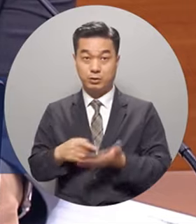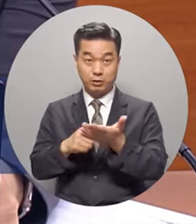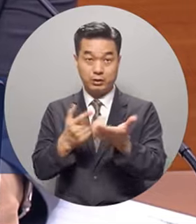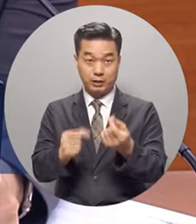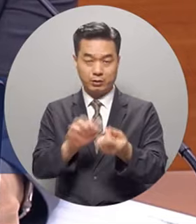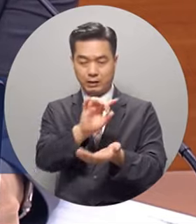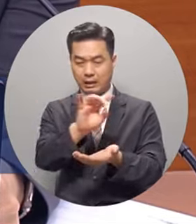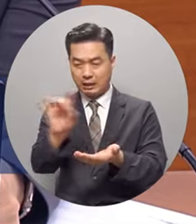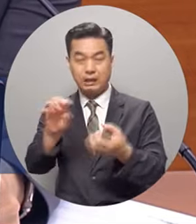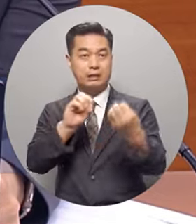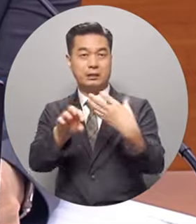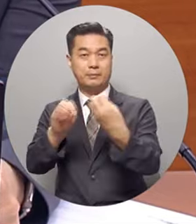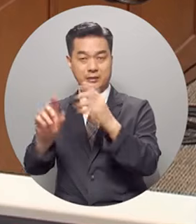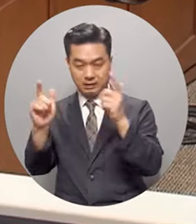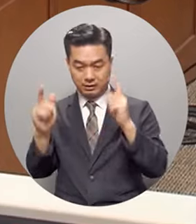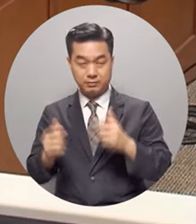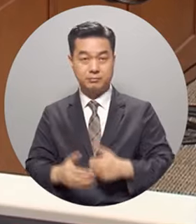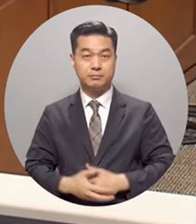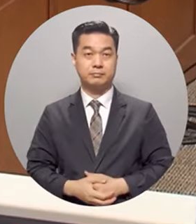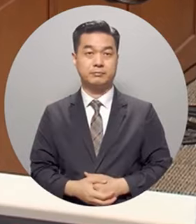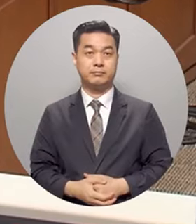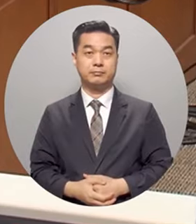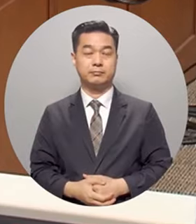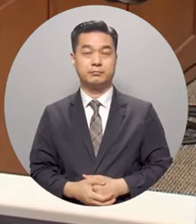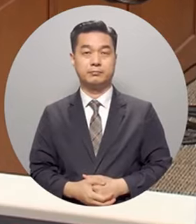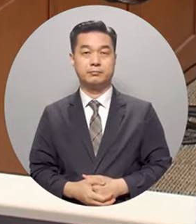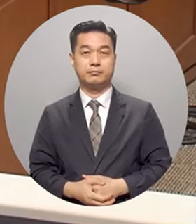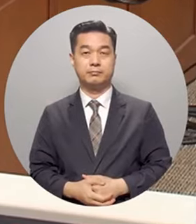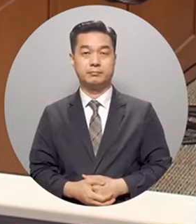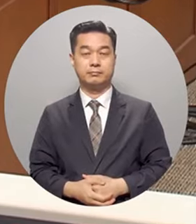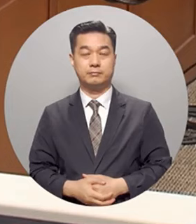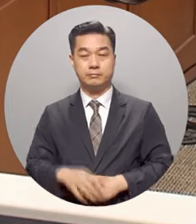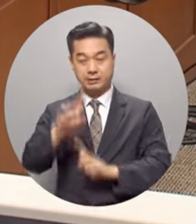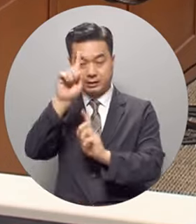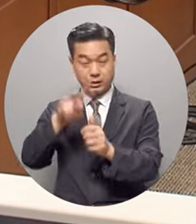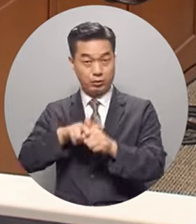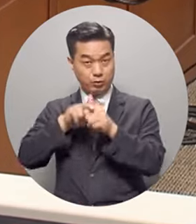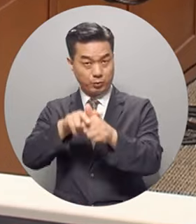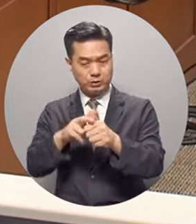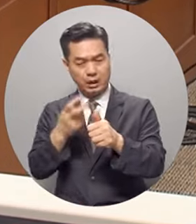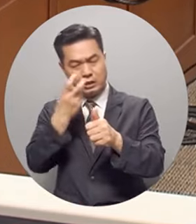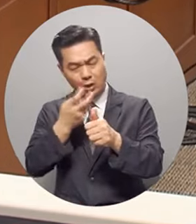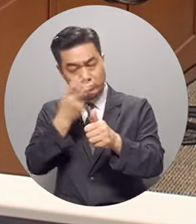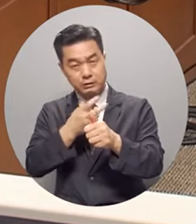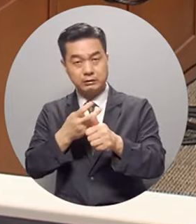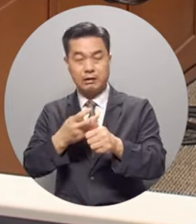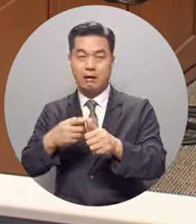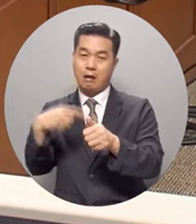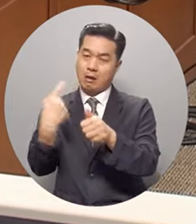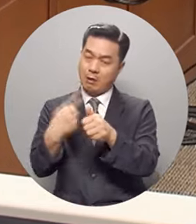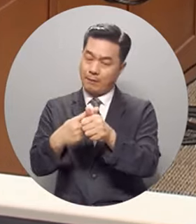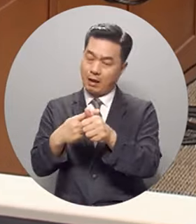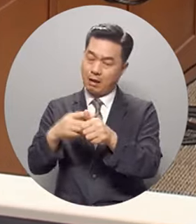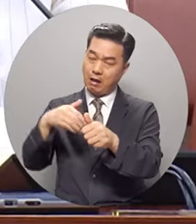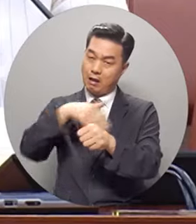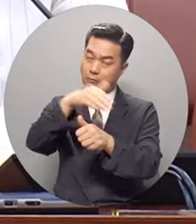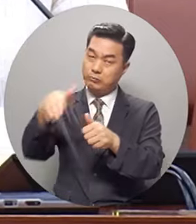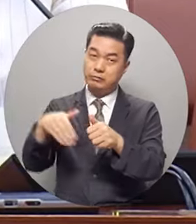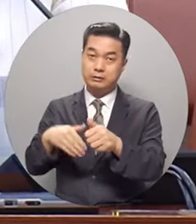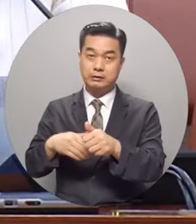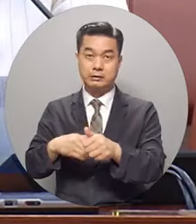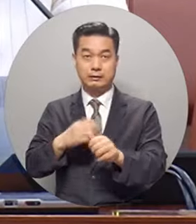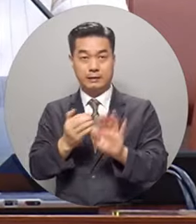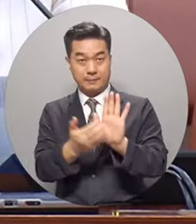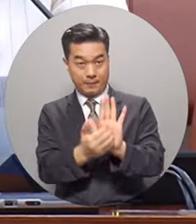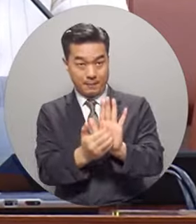건건에 답하지 않겠습니다. 여당은 이 후보자에 대한 검증이 인신 공격성으로 흐르고 있다고 엄호했습니다.